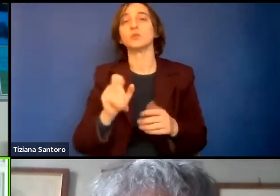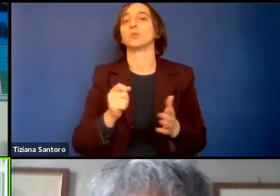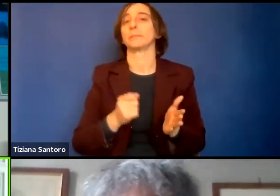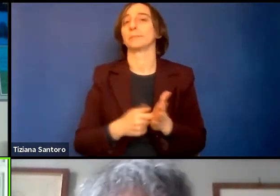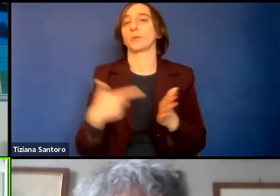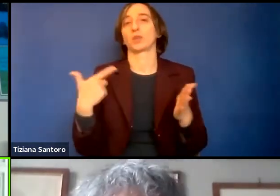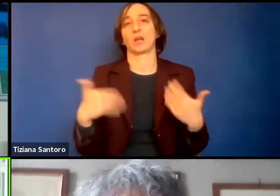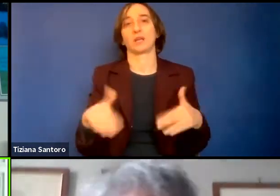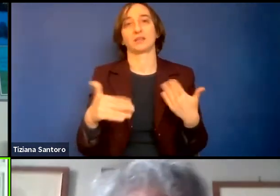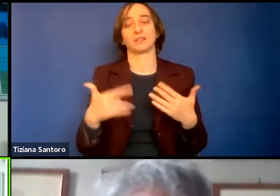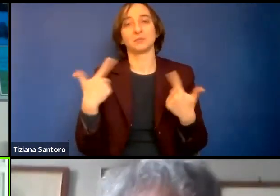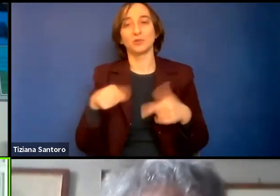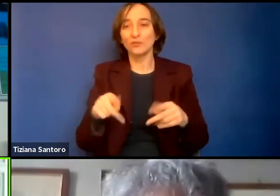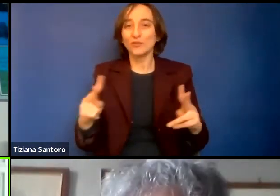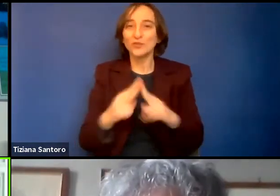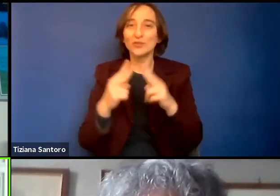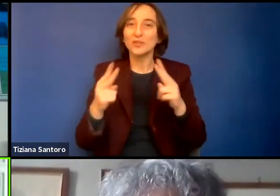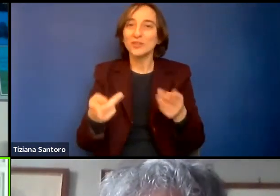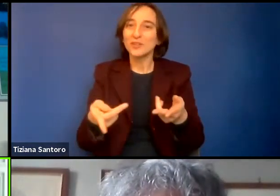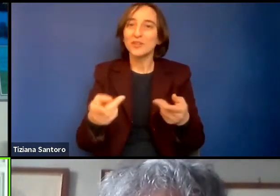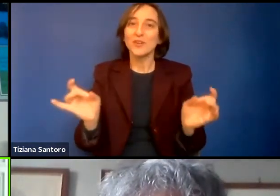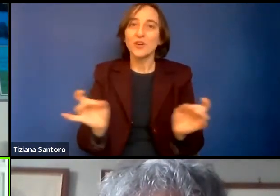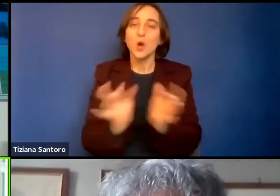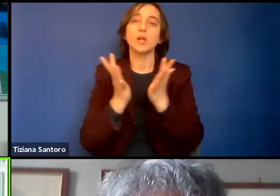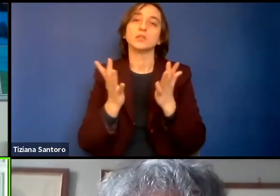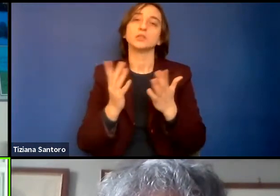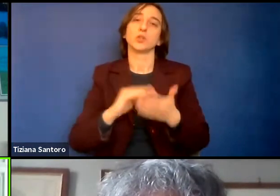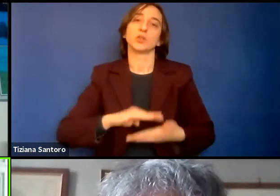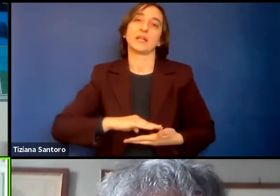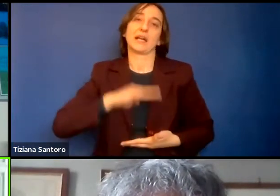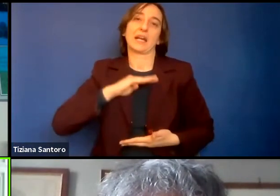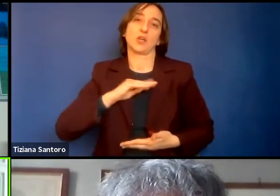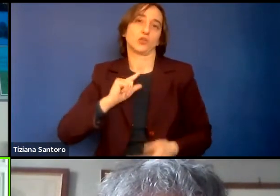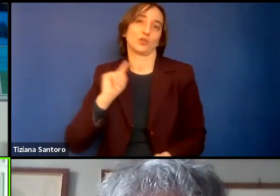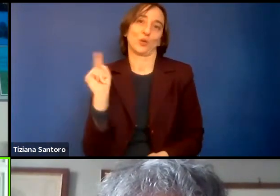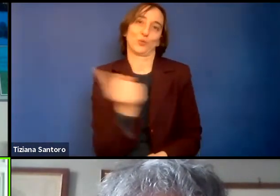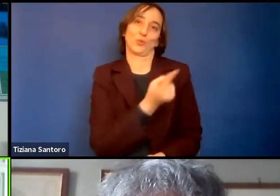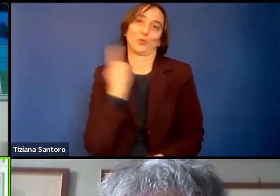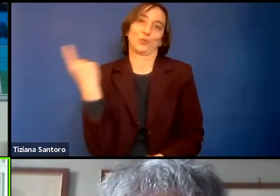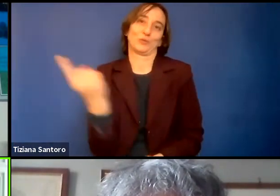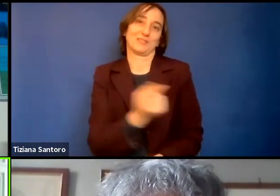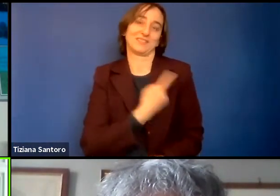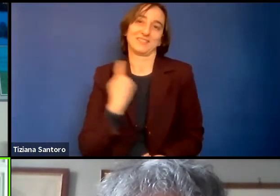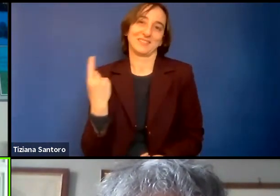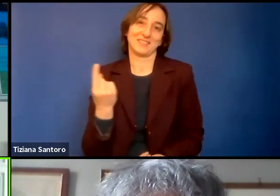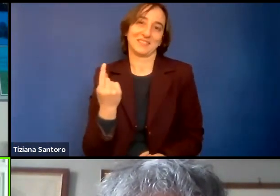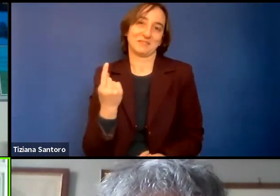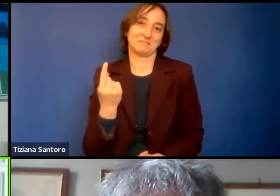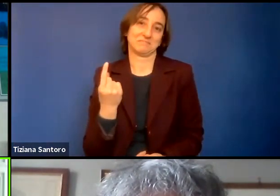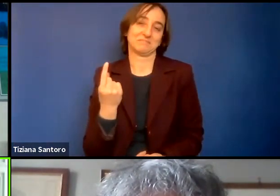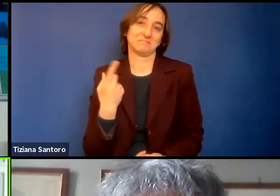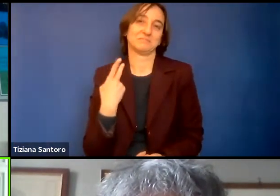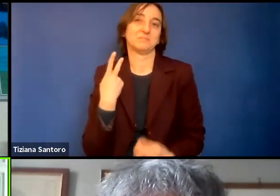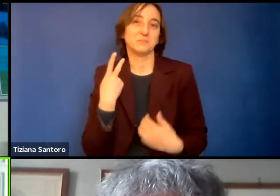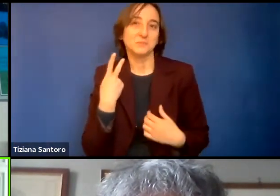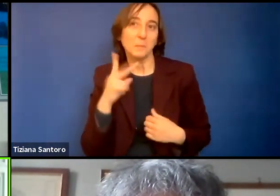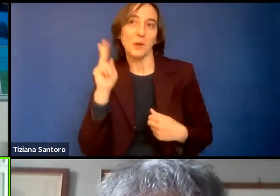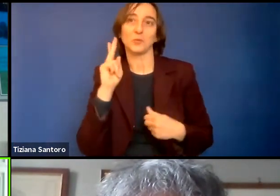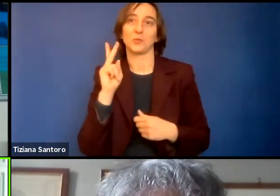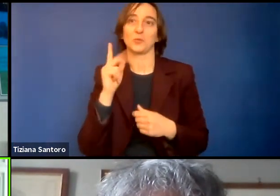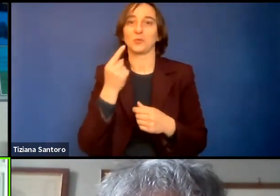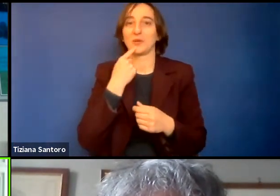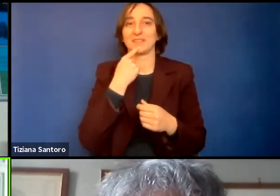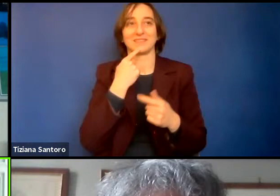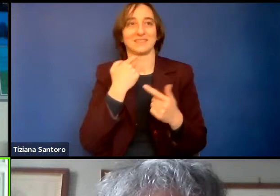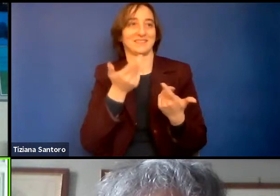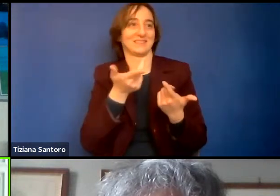veramente può essere un'occasione di crescita per tutti e a maggior ragione per i nostri ragazzi giovani, per